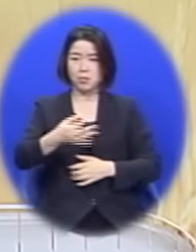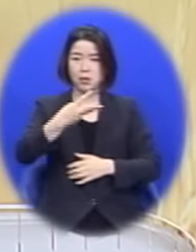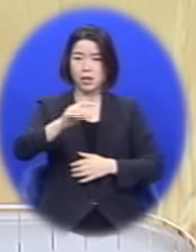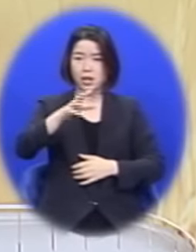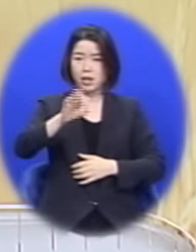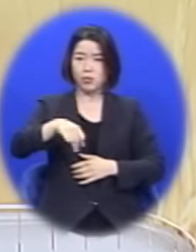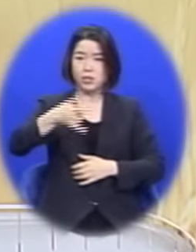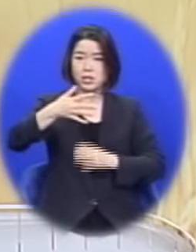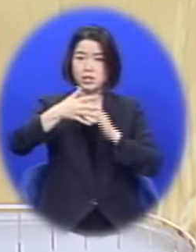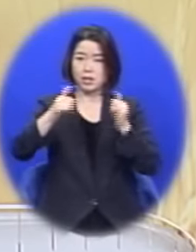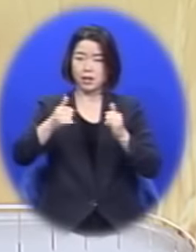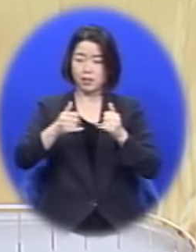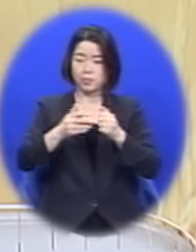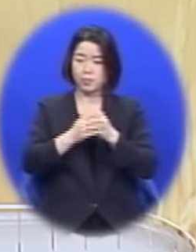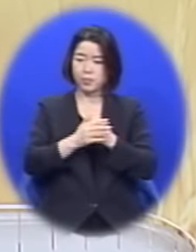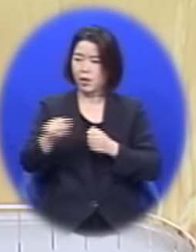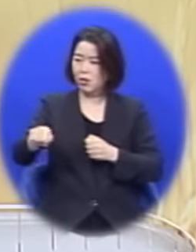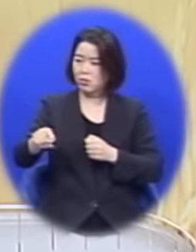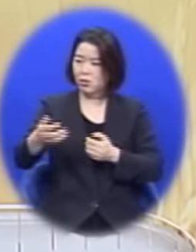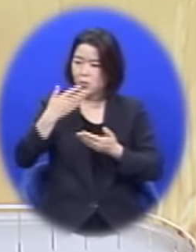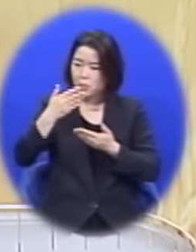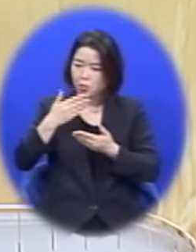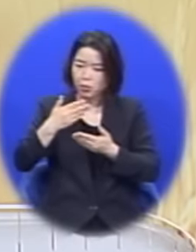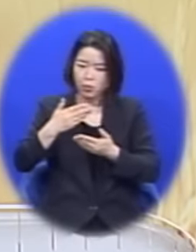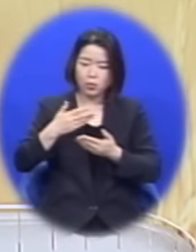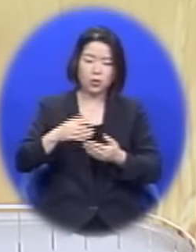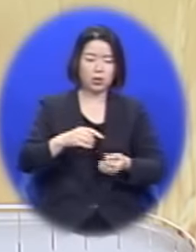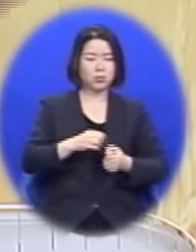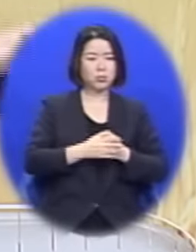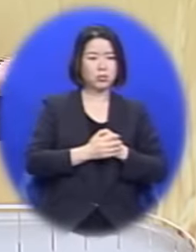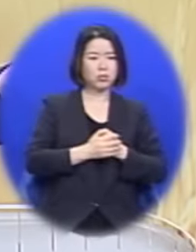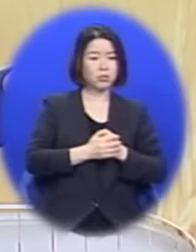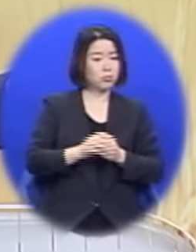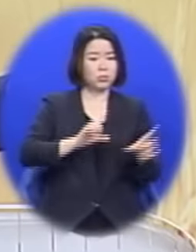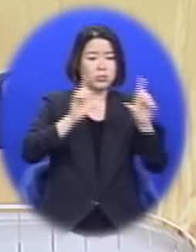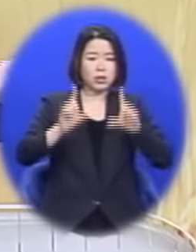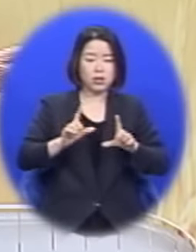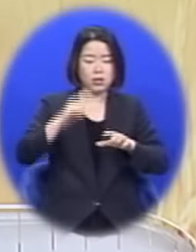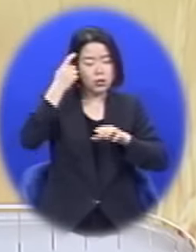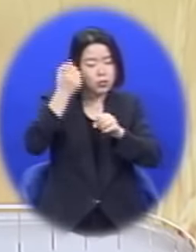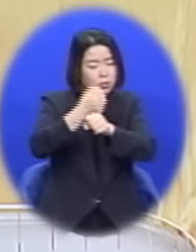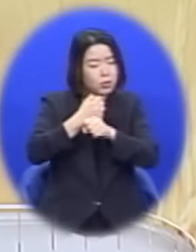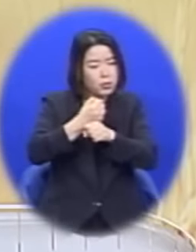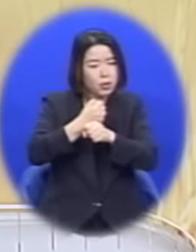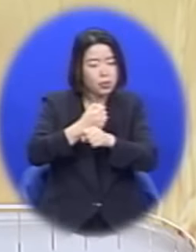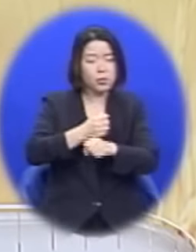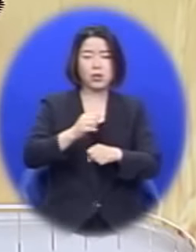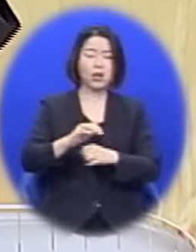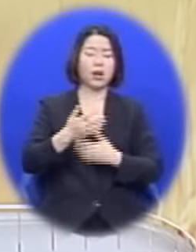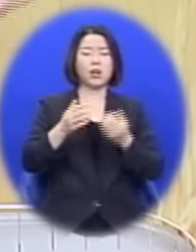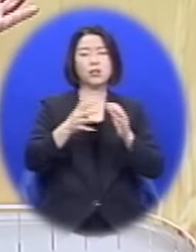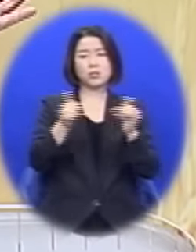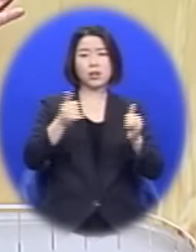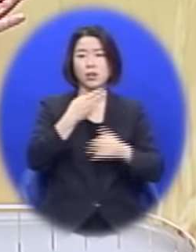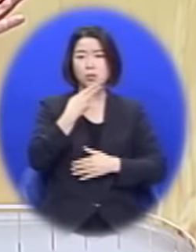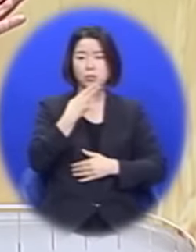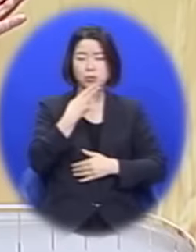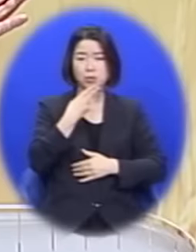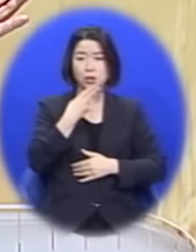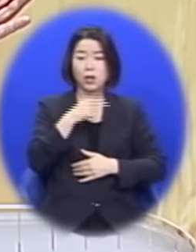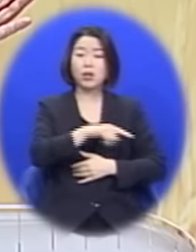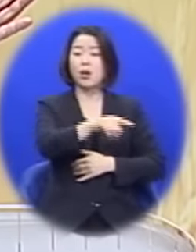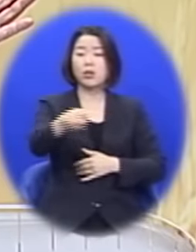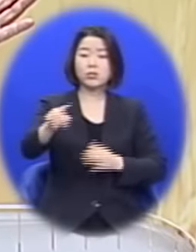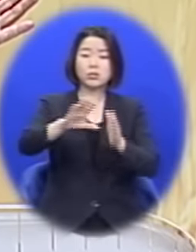하나님의 말씀은 누가 연구하고 하나님의 말씀은 누가 전해요? 그런 사람 없어졌어요. 그래서 이스라엘 백성들이 하나님의 말씀이 뭔지를